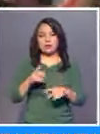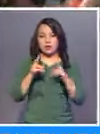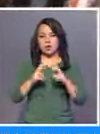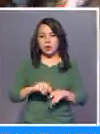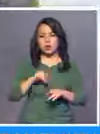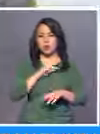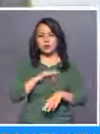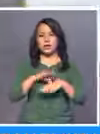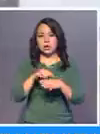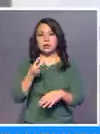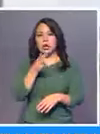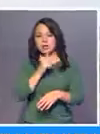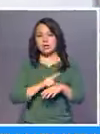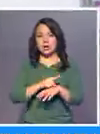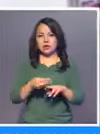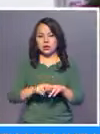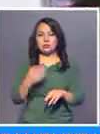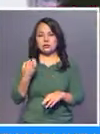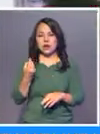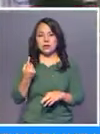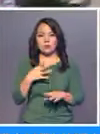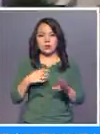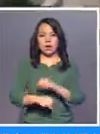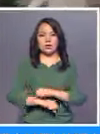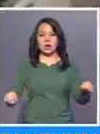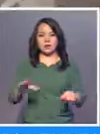осыдан бірнеше сағат бұрын Бангкокта тағы бір жарылғыш зат іске